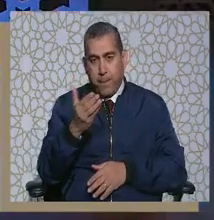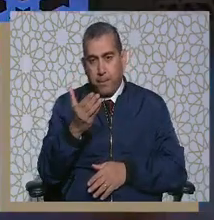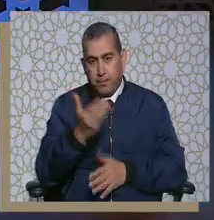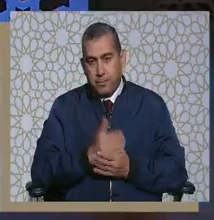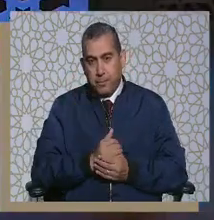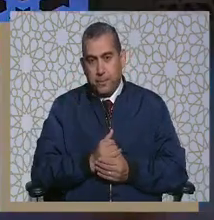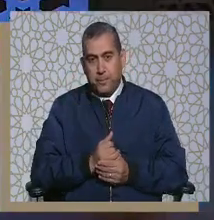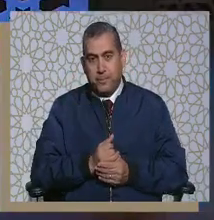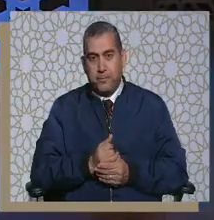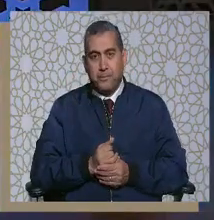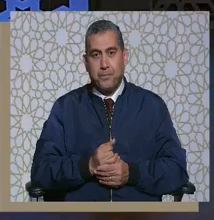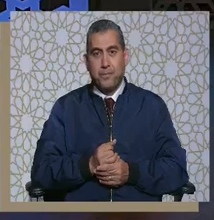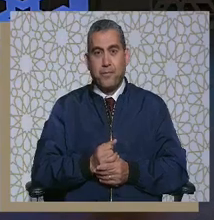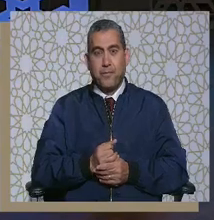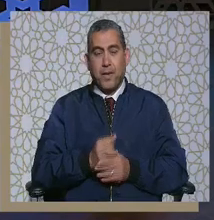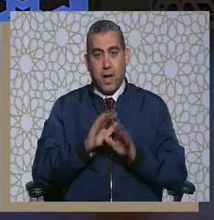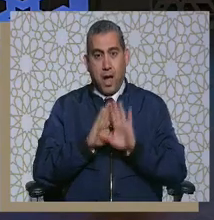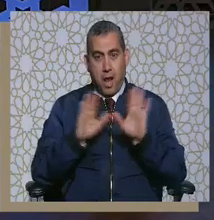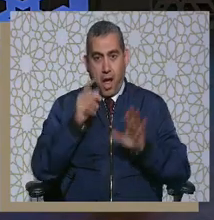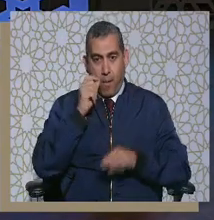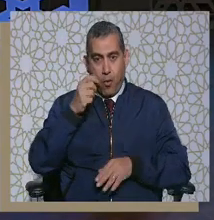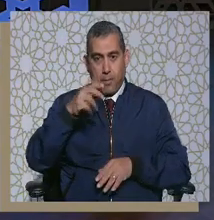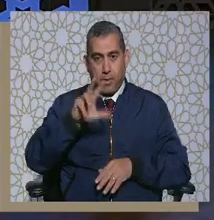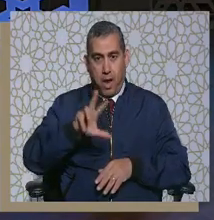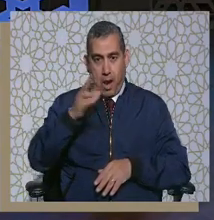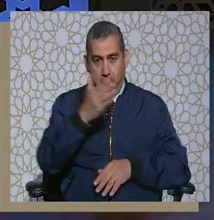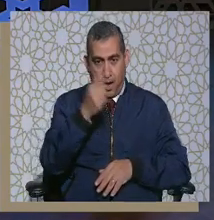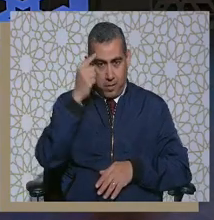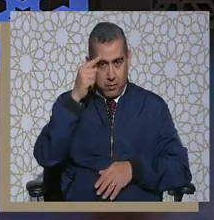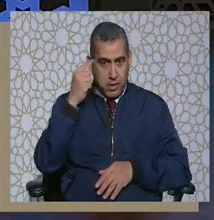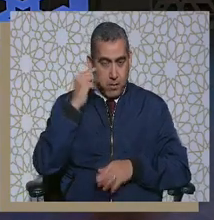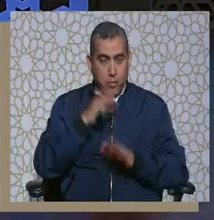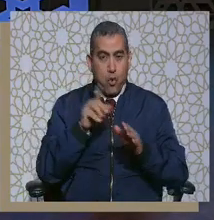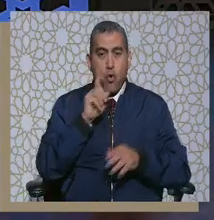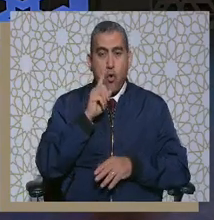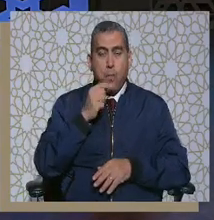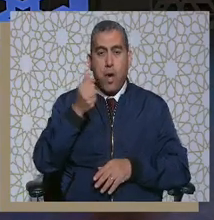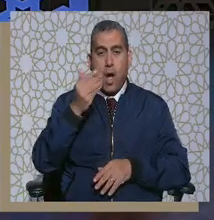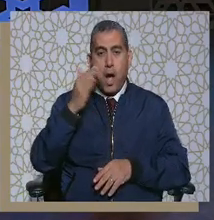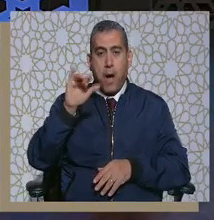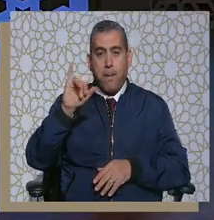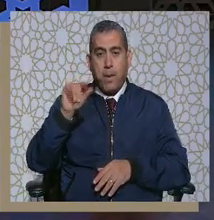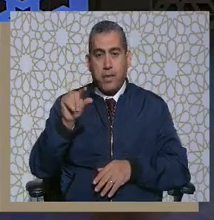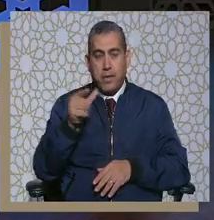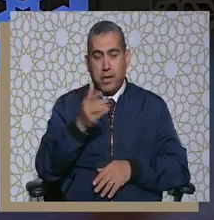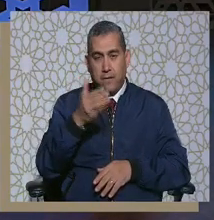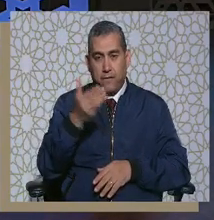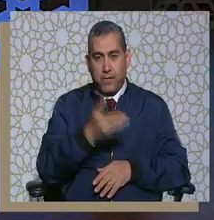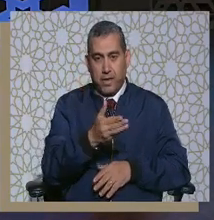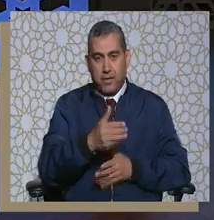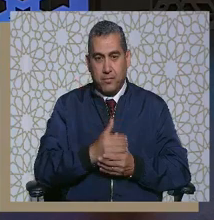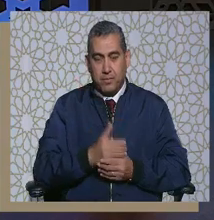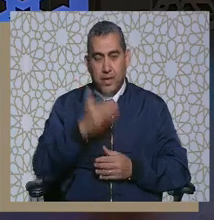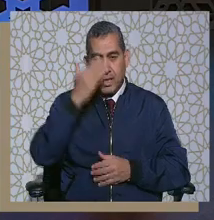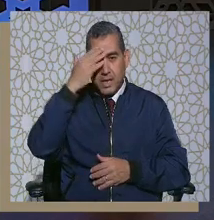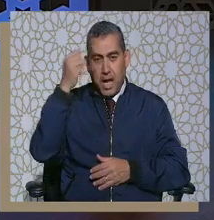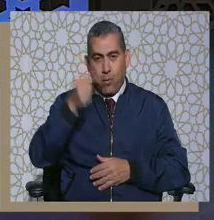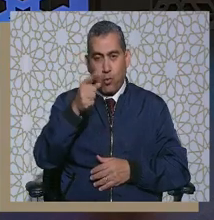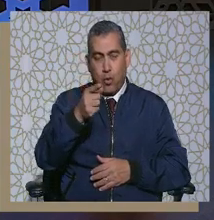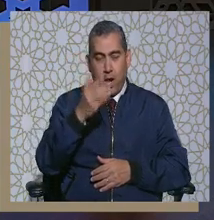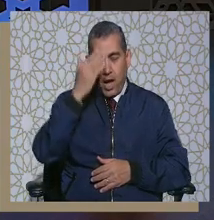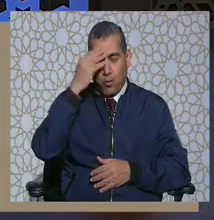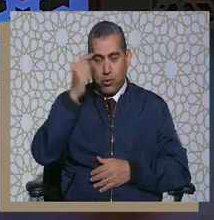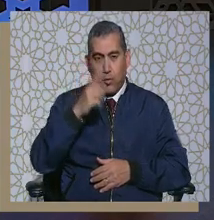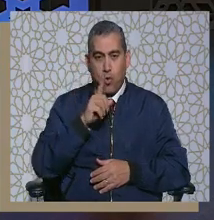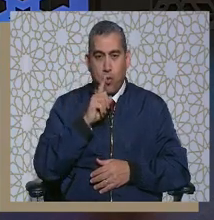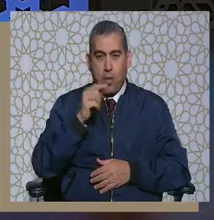نعم خلاص يا ابو عبد الله السيده ام احمد تتفضل عليكم وعليكم السلام ورحمه الله وبركاته